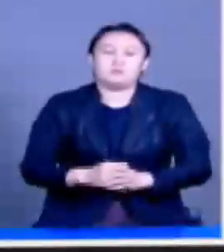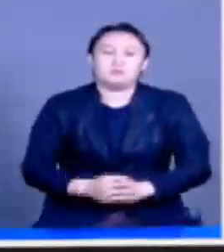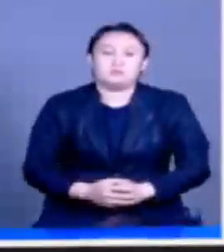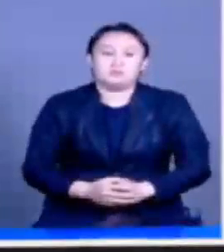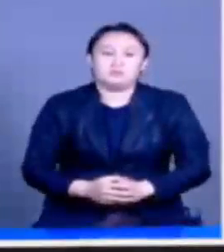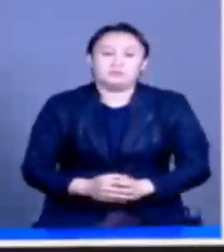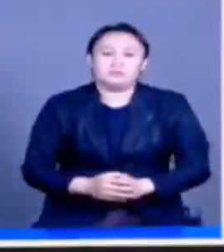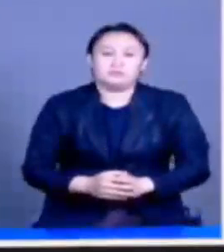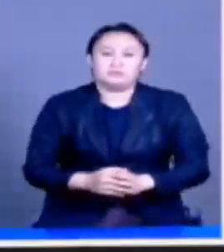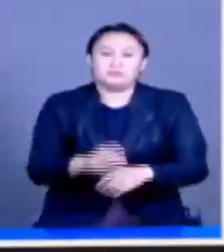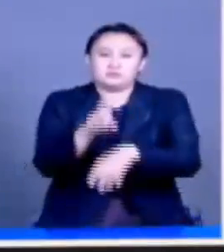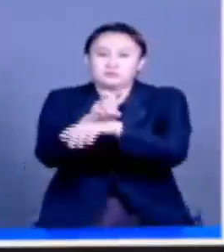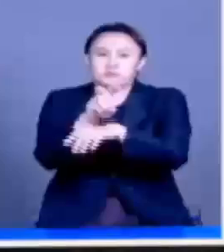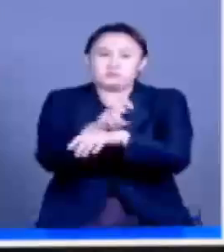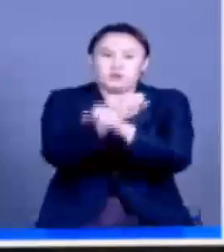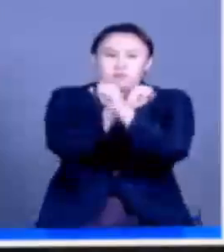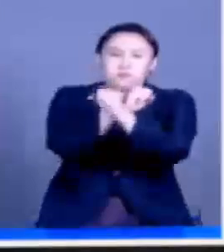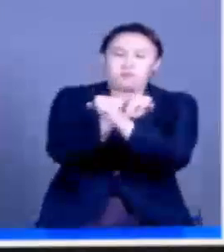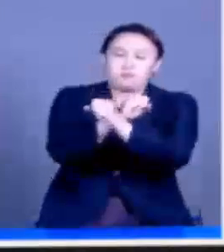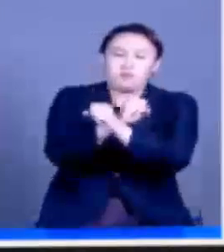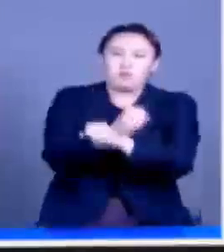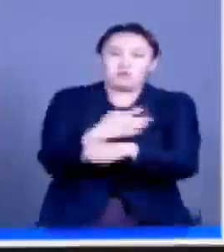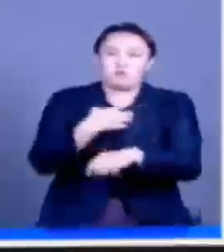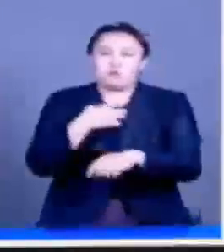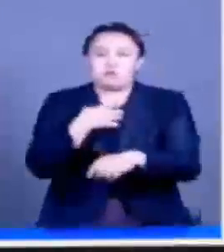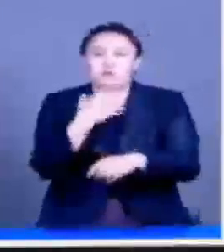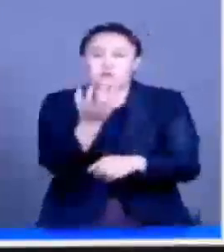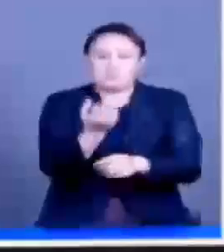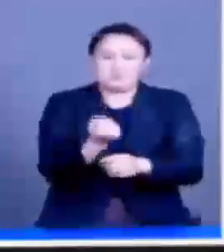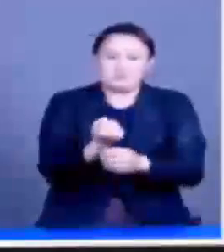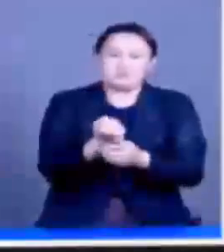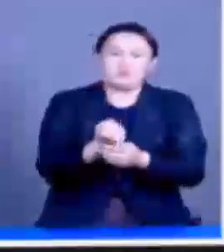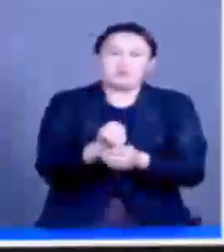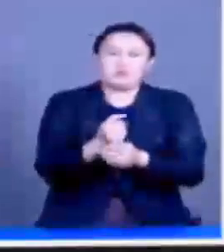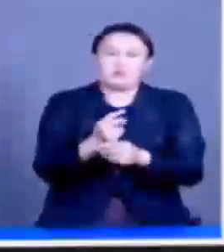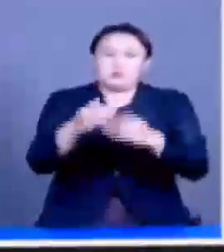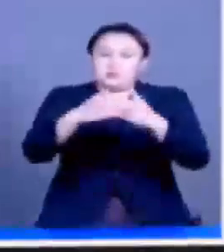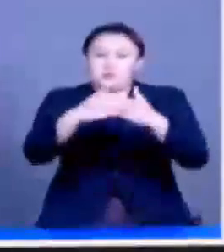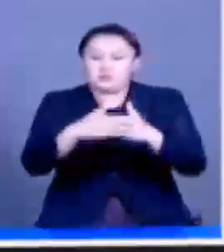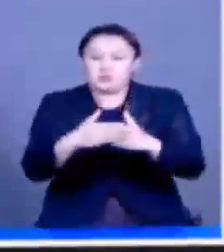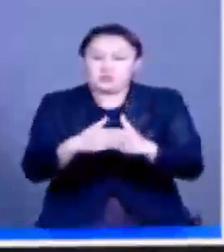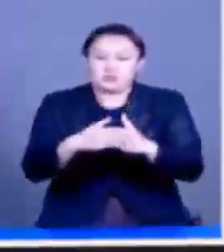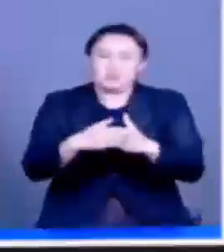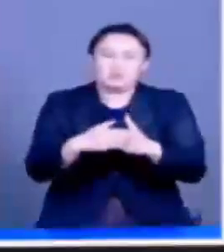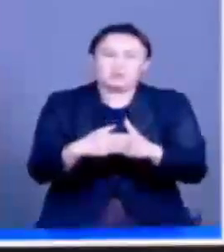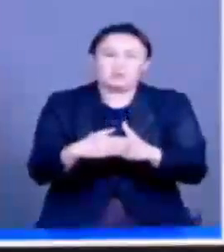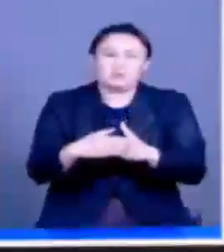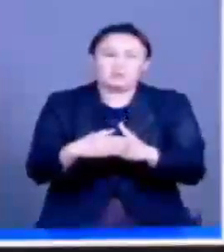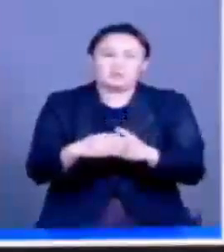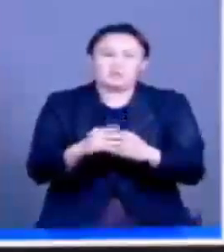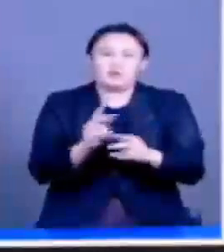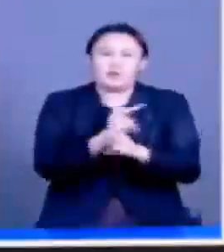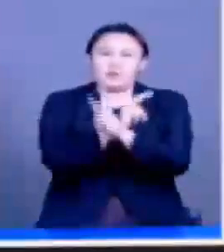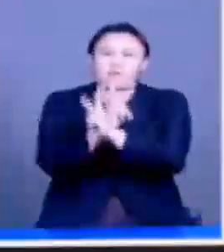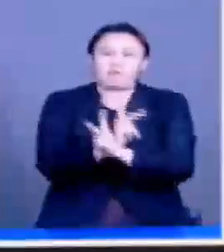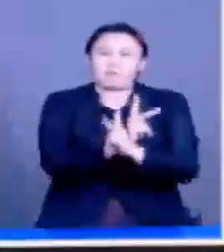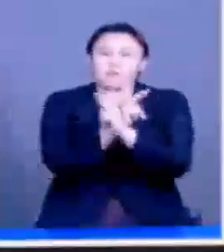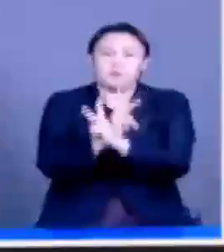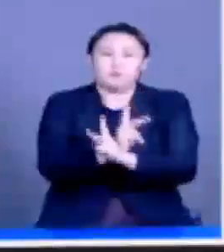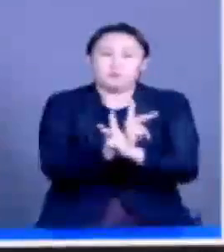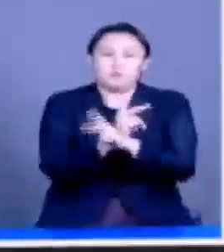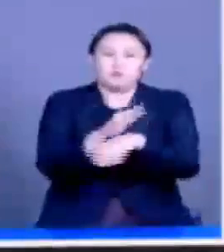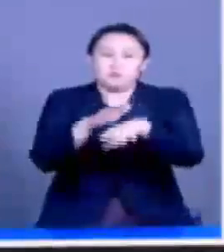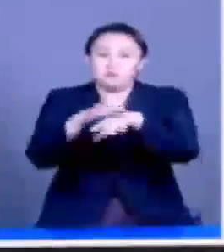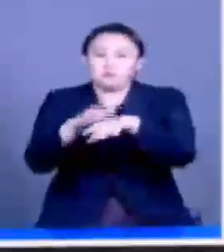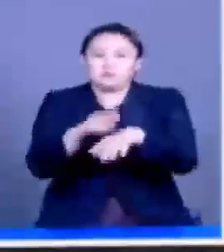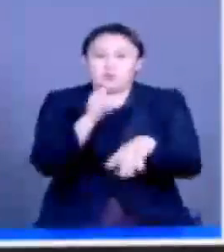การเฝ้าระวังและป้องกันแม่นยังต้องการอย่างใกล้ชิดและอีกอันนึงก็เพื่อความปลอดภัยเนื่องจากว่าได้มีการแจ้งเตือน